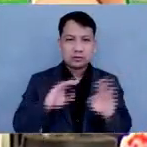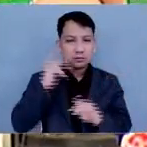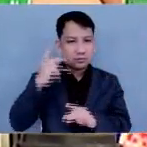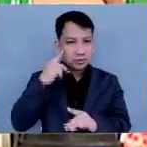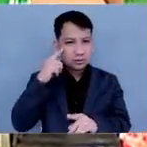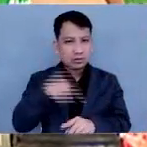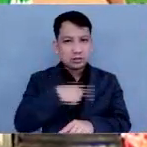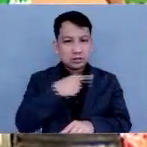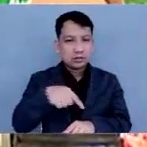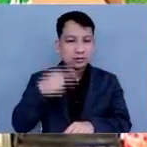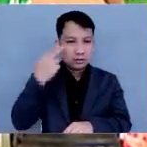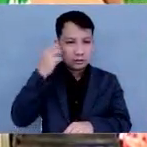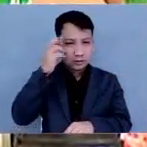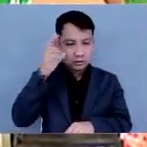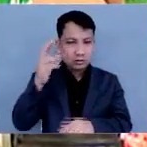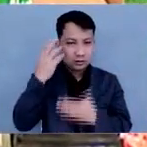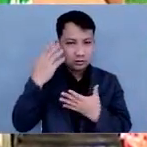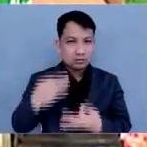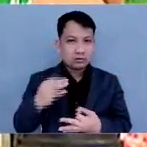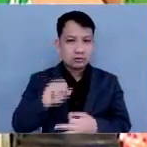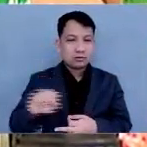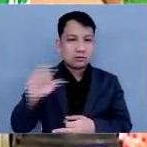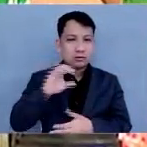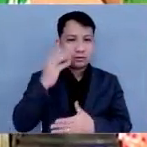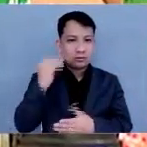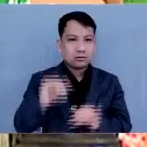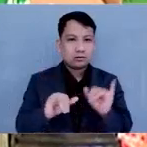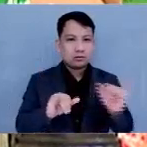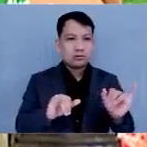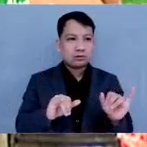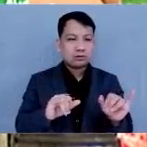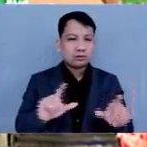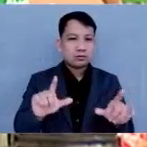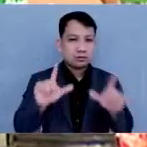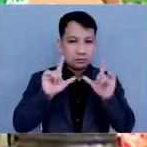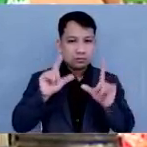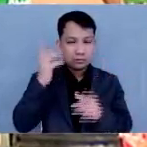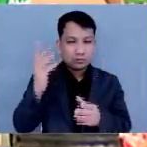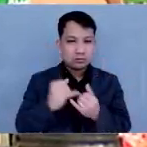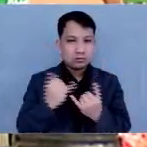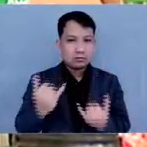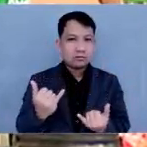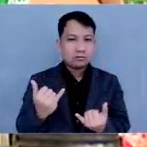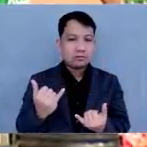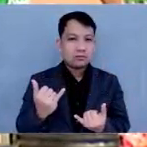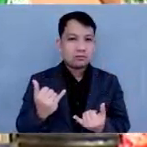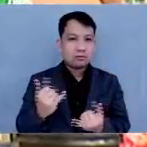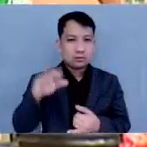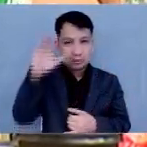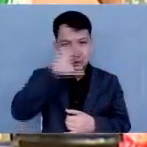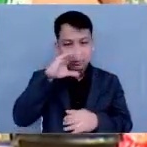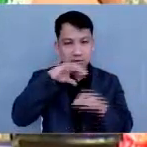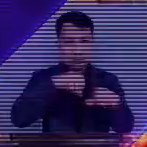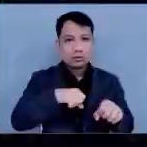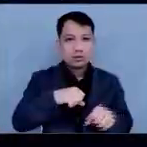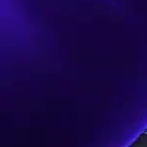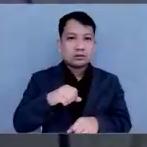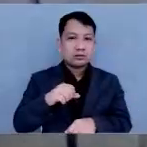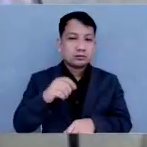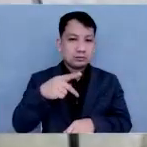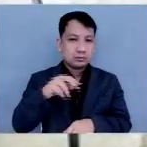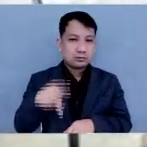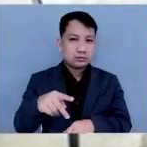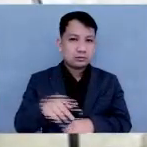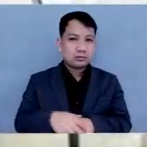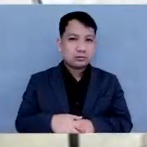Roque hanggat wala rin desisyon ng Supreme Court. Matili siyang wanted. Sa ngayon, patuloy ang pagtugis ng PNP kay Roque. So